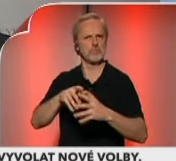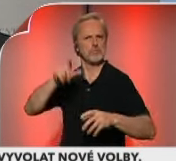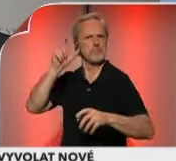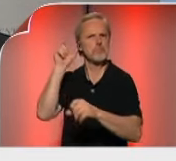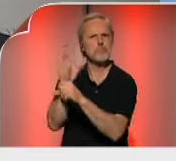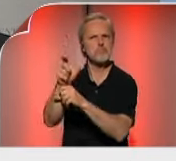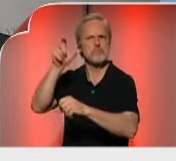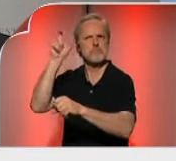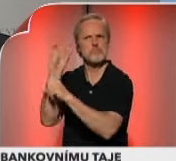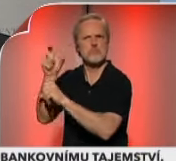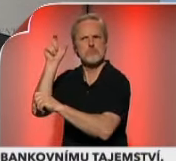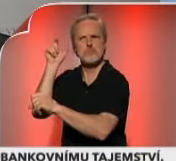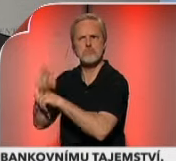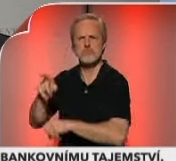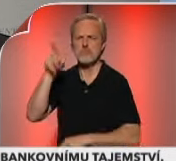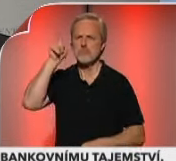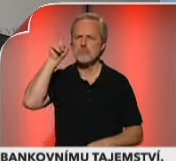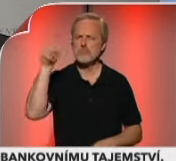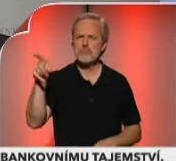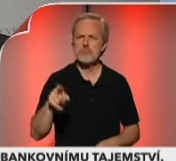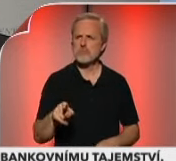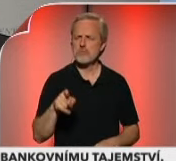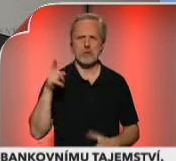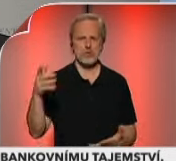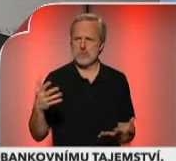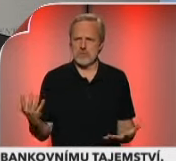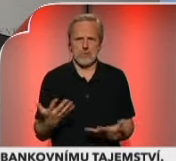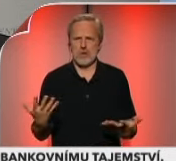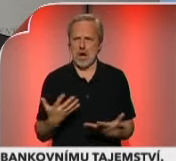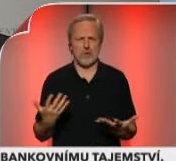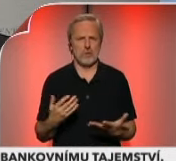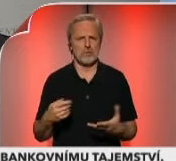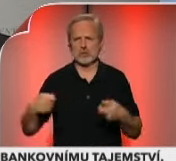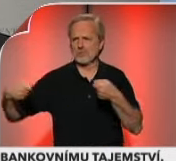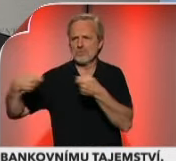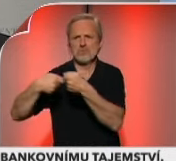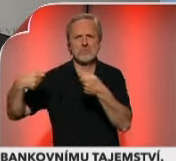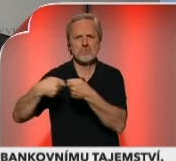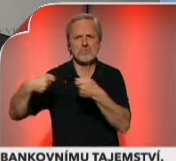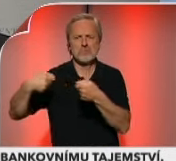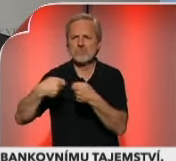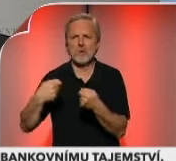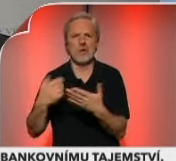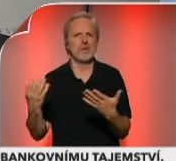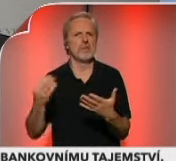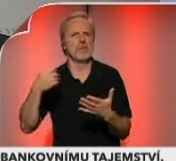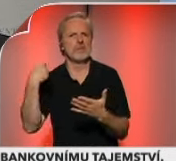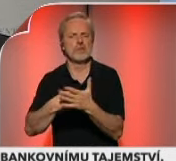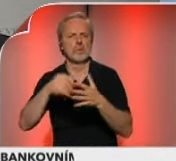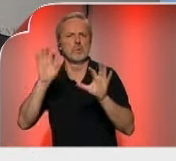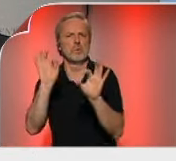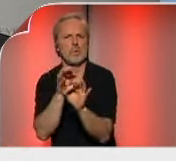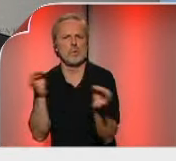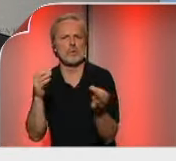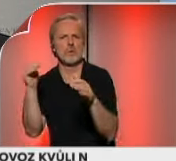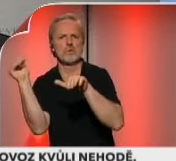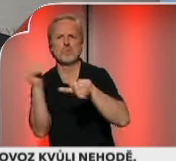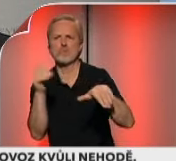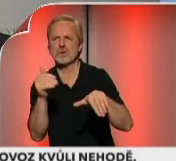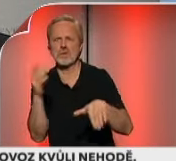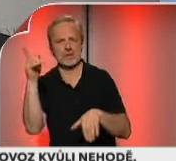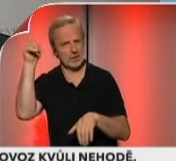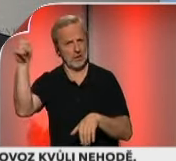toho že jsou tady eh v nějakém eh zájmu jakýchsi lobis tických skupin a podobn